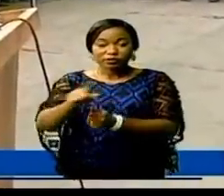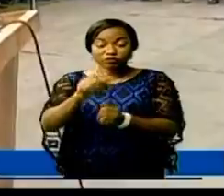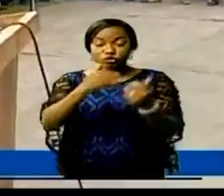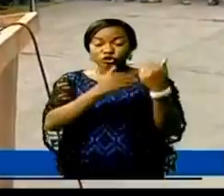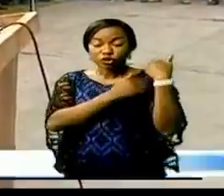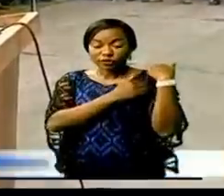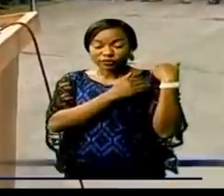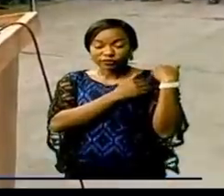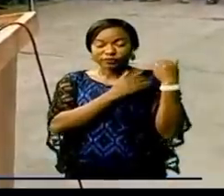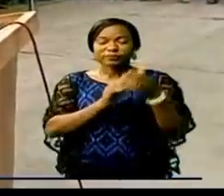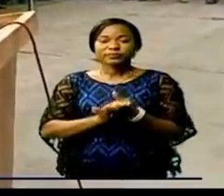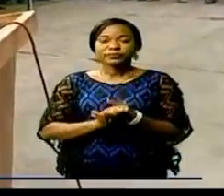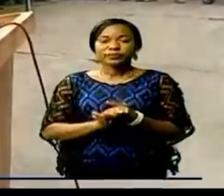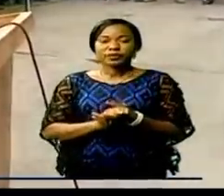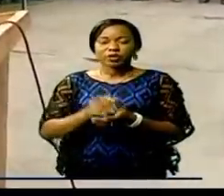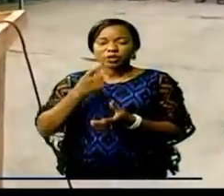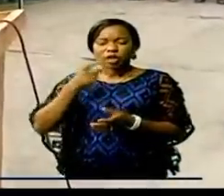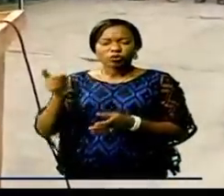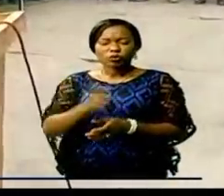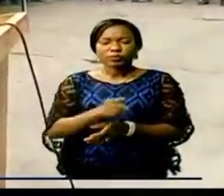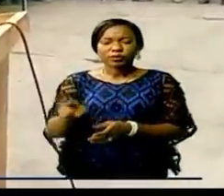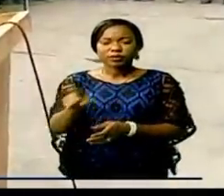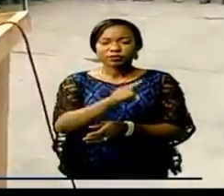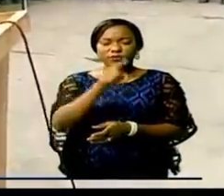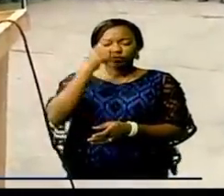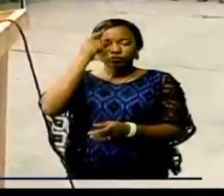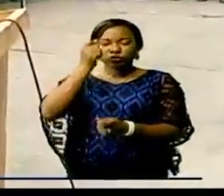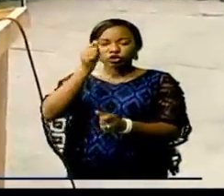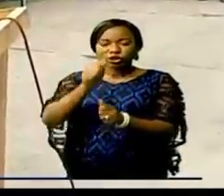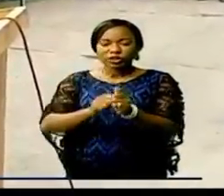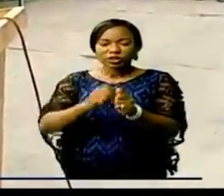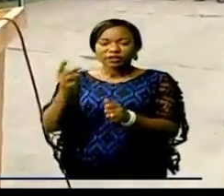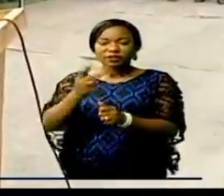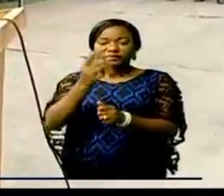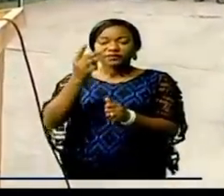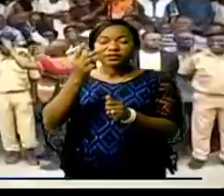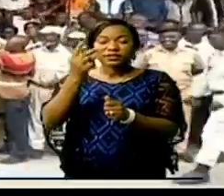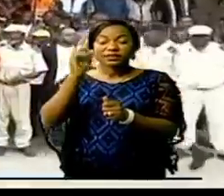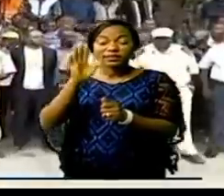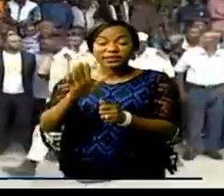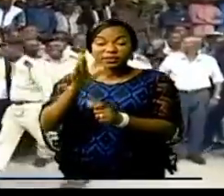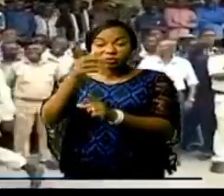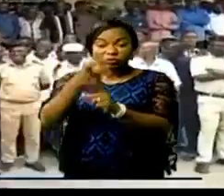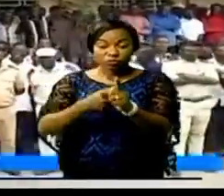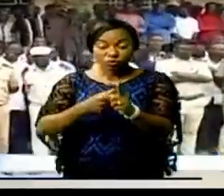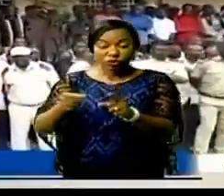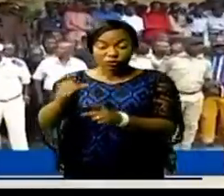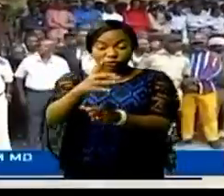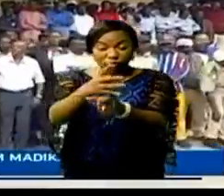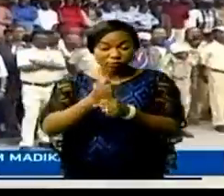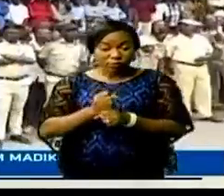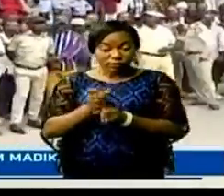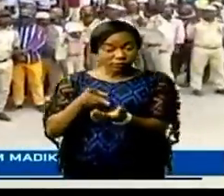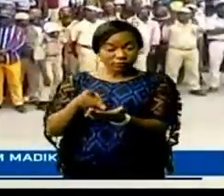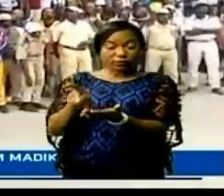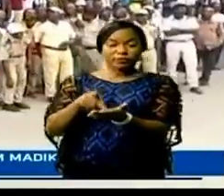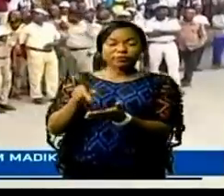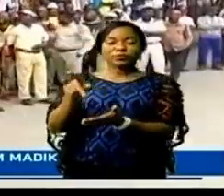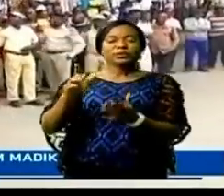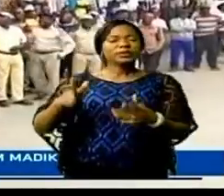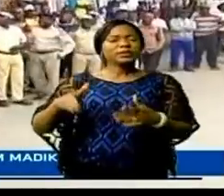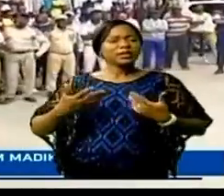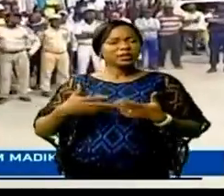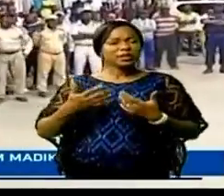Les décisions viennent d'être prises pour que chaque le 25 du mois, vous puissiez toucher votre salaire. Content de